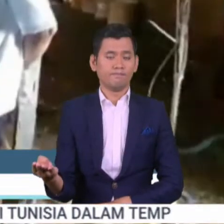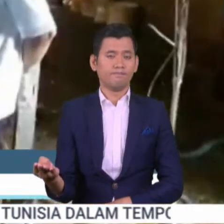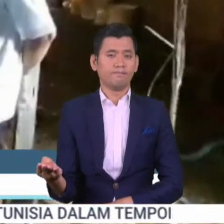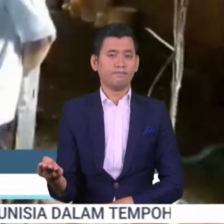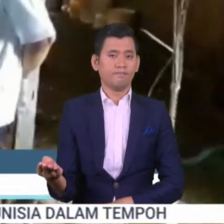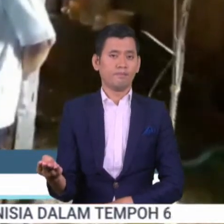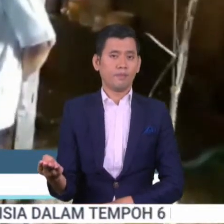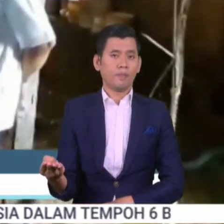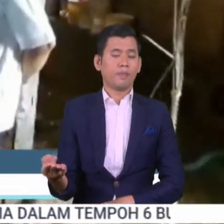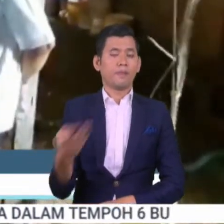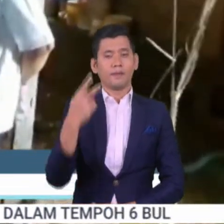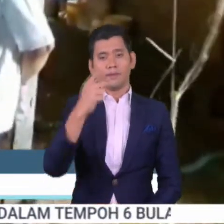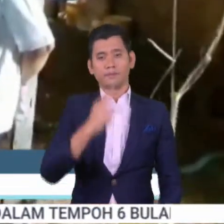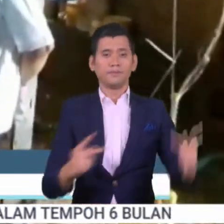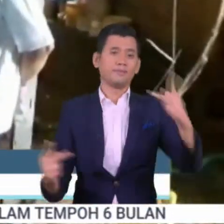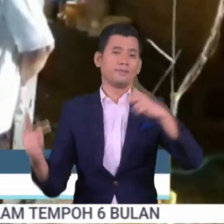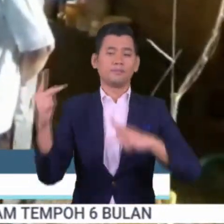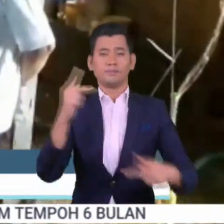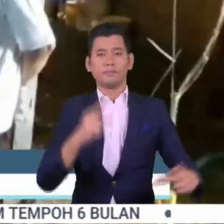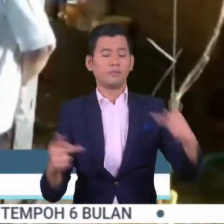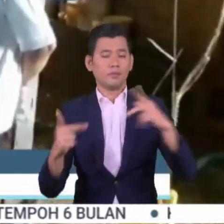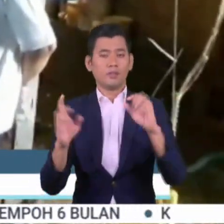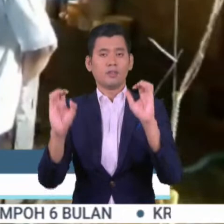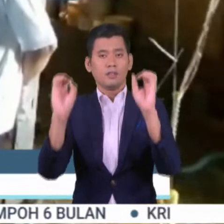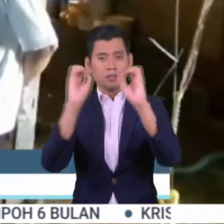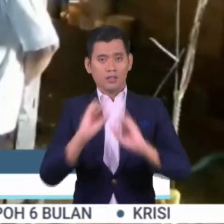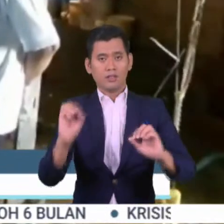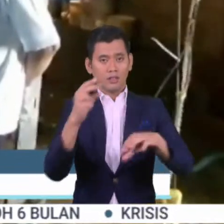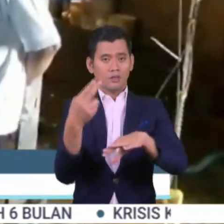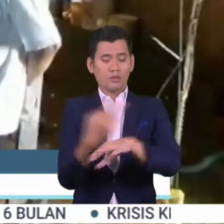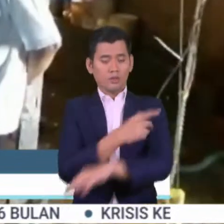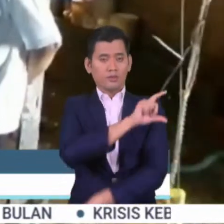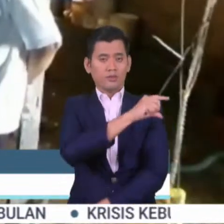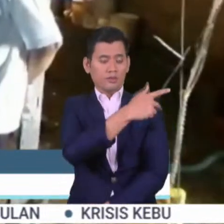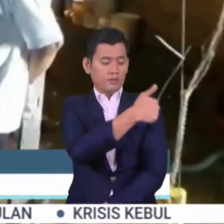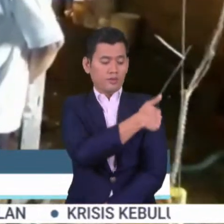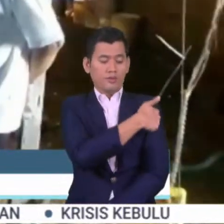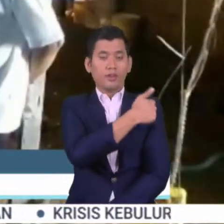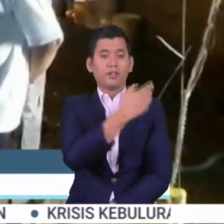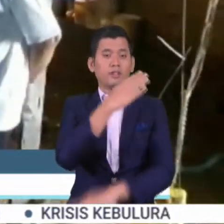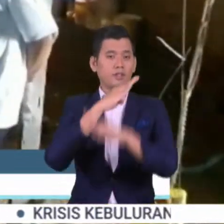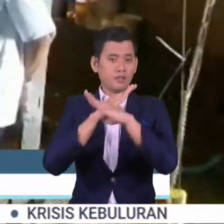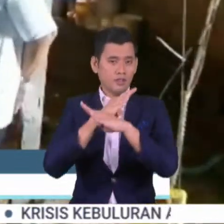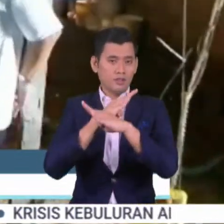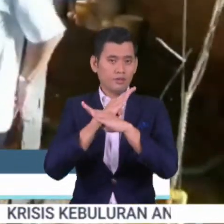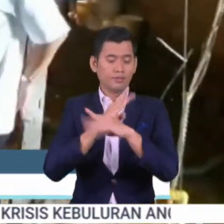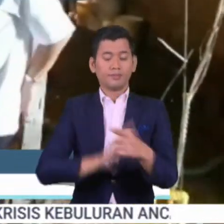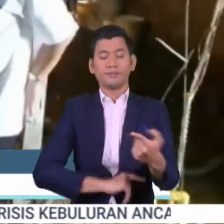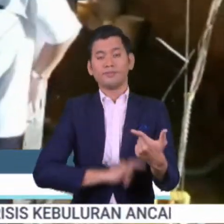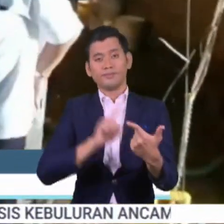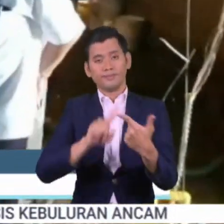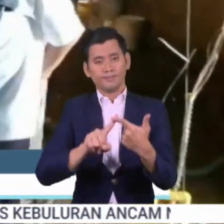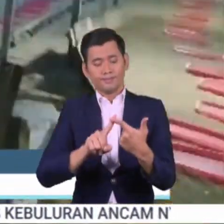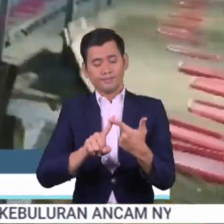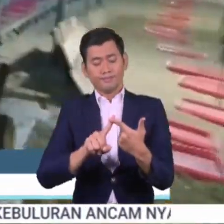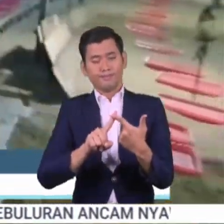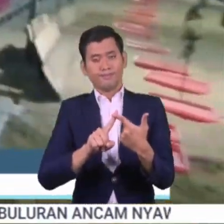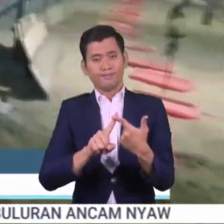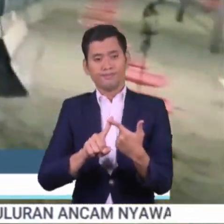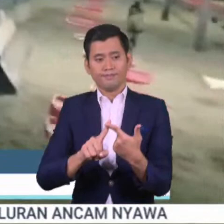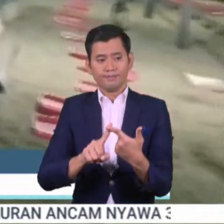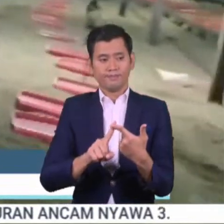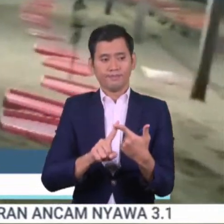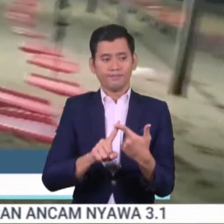yang bahan-bahan kimia lah. Macam dia tak ada guna vaksin, dia tak ada guna apa nama ni